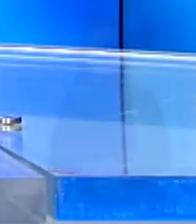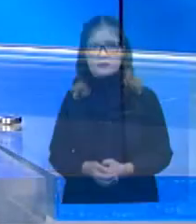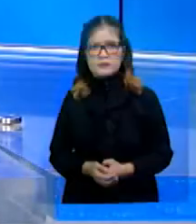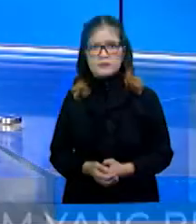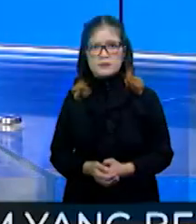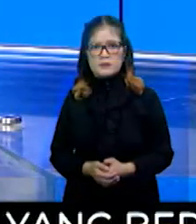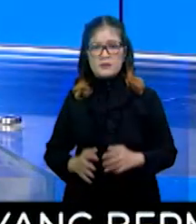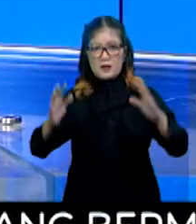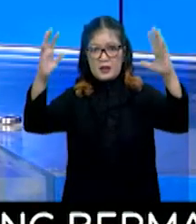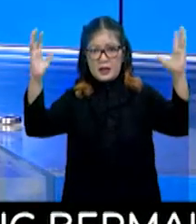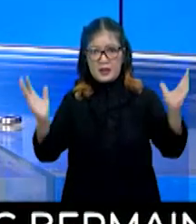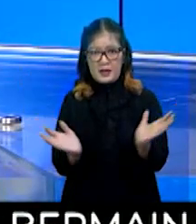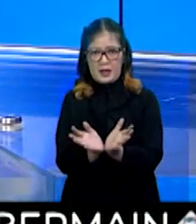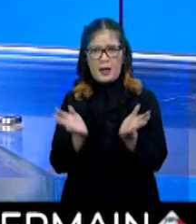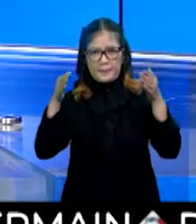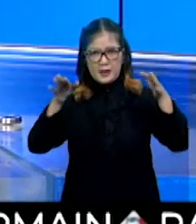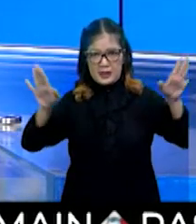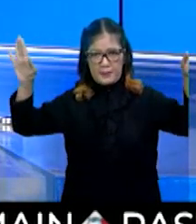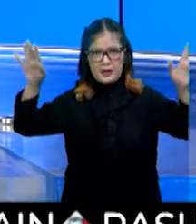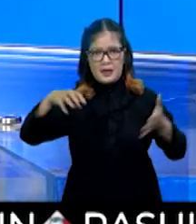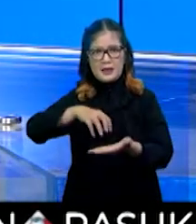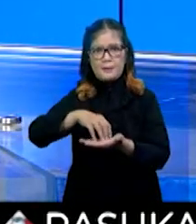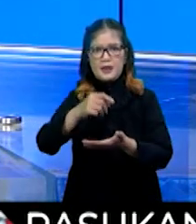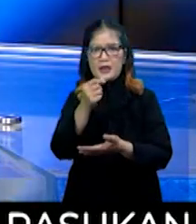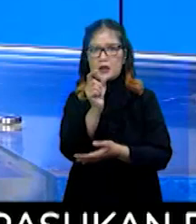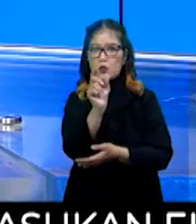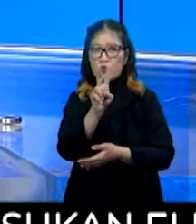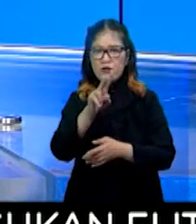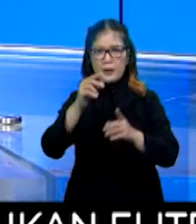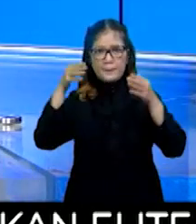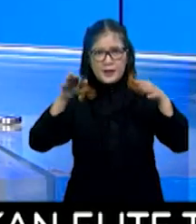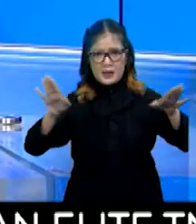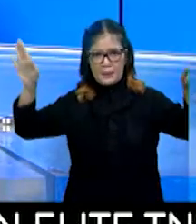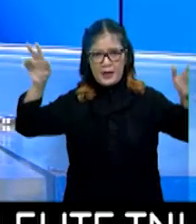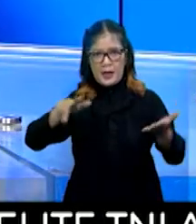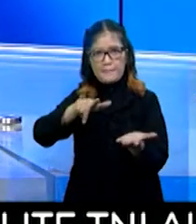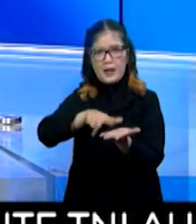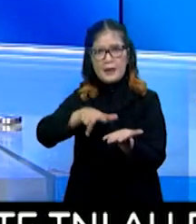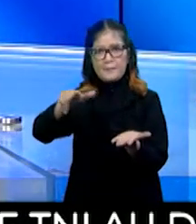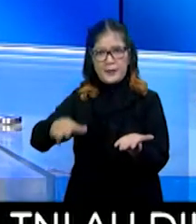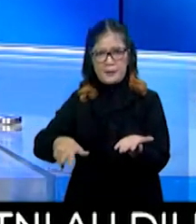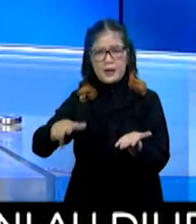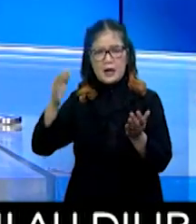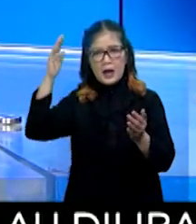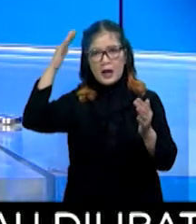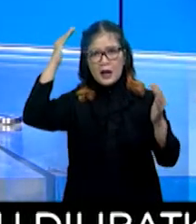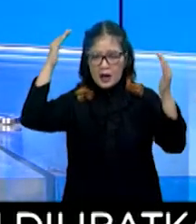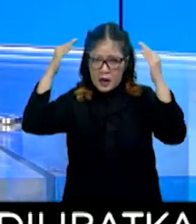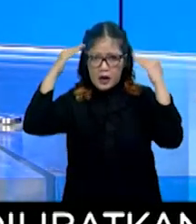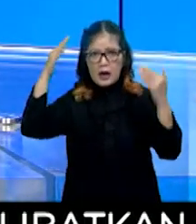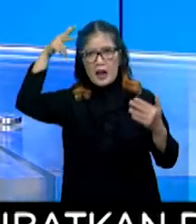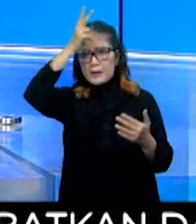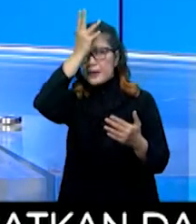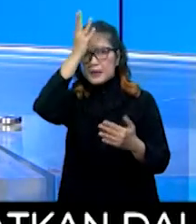Kembali bersama kami, pemirsa, kilang Pertamina di area RU 5 Pertamina Balikpapan, Kalimantan Timur terbakar. Kebakaran diduga akibat flash